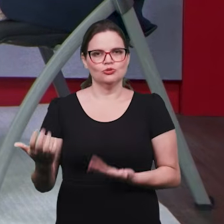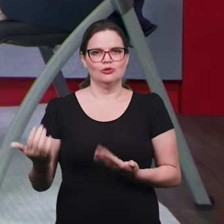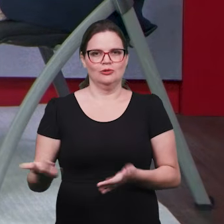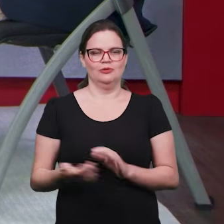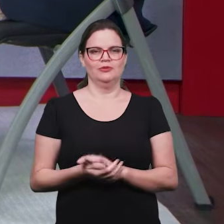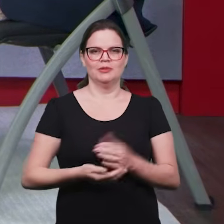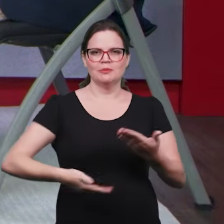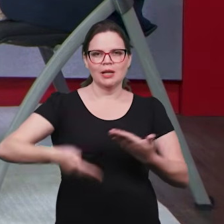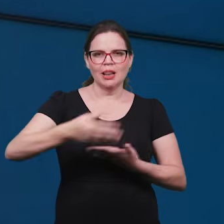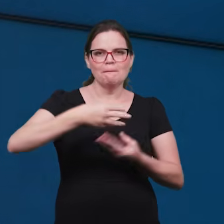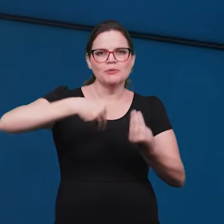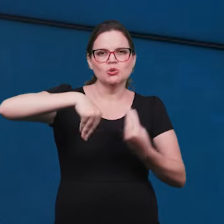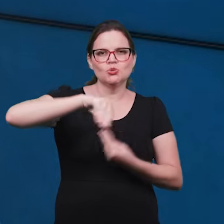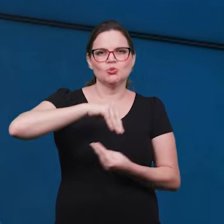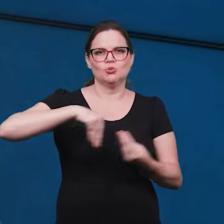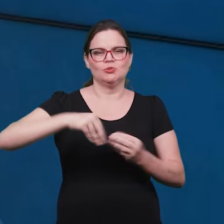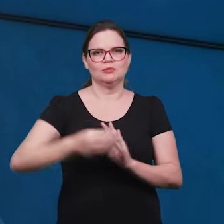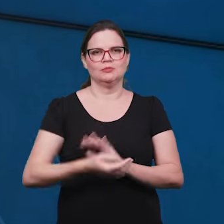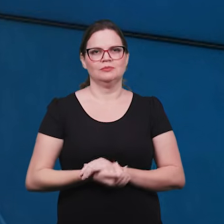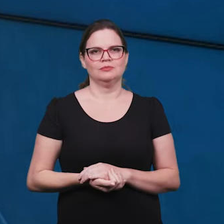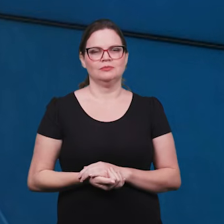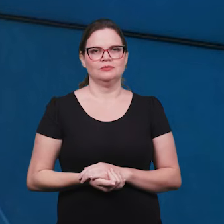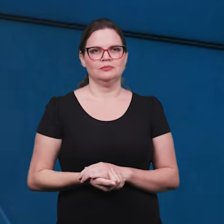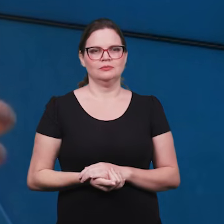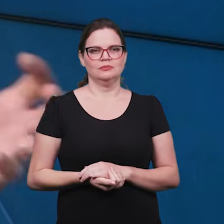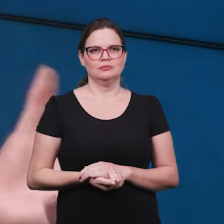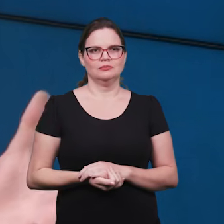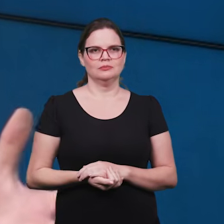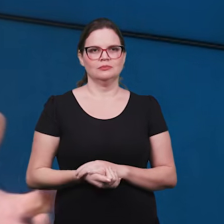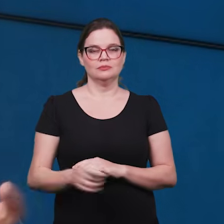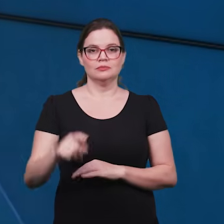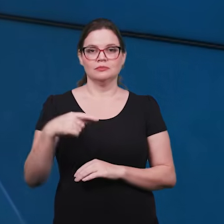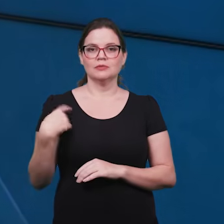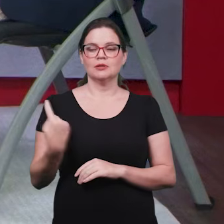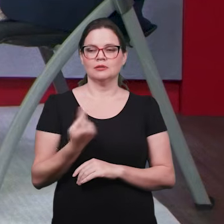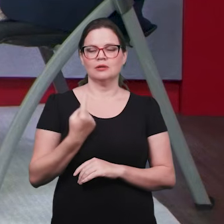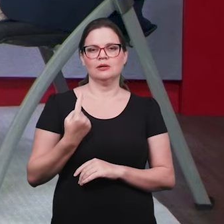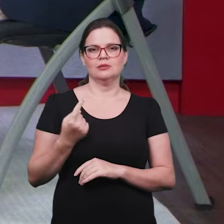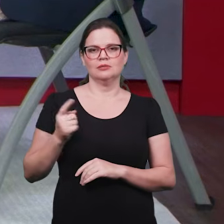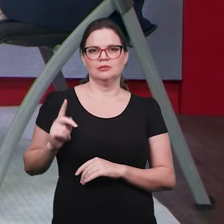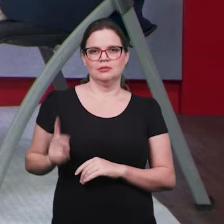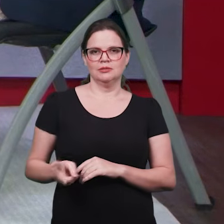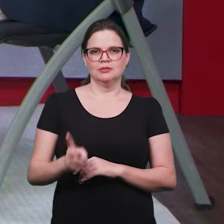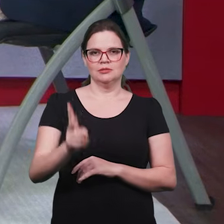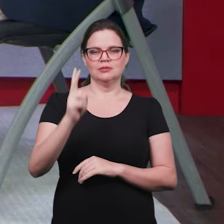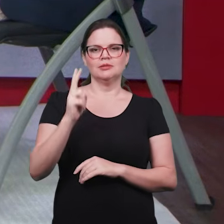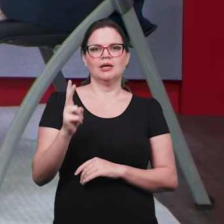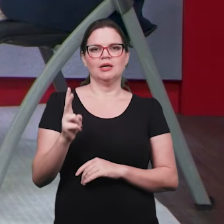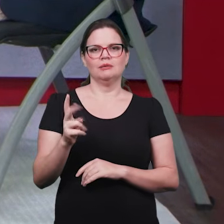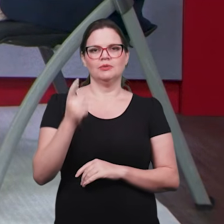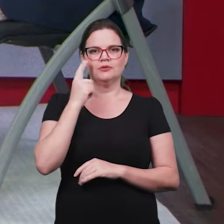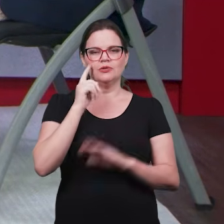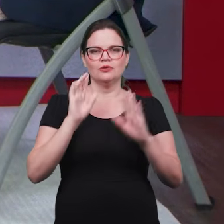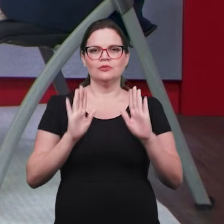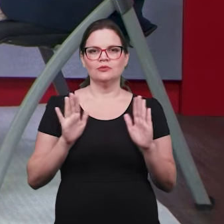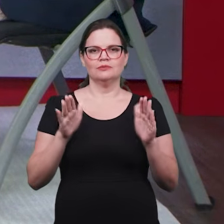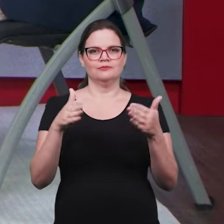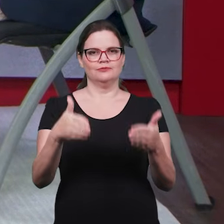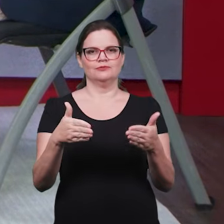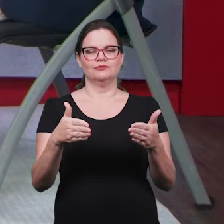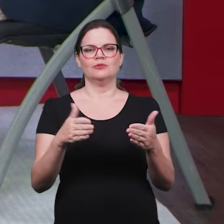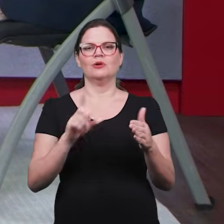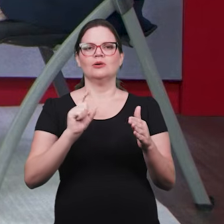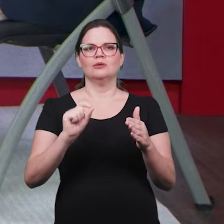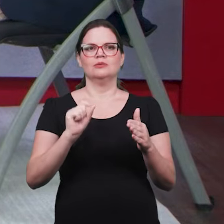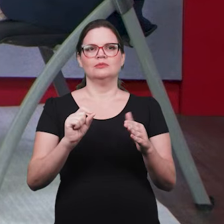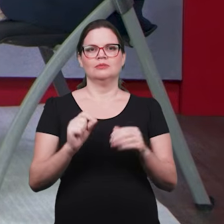os jovens. И мы делаем акцент на Святой Дух, E nós fazemos o acento, né, a